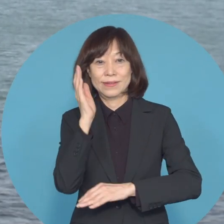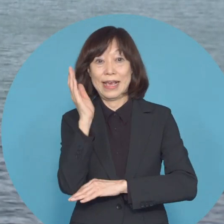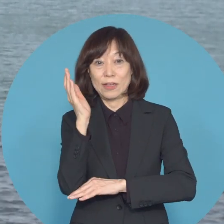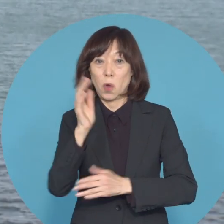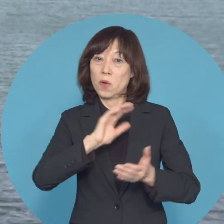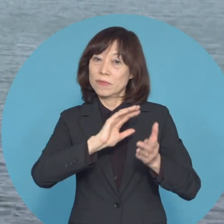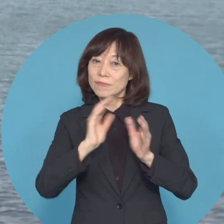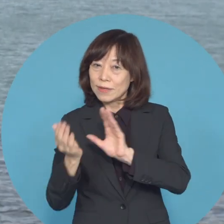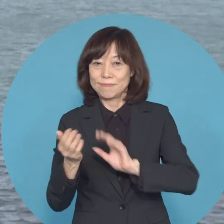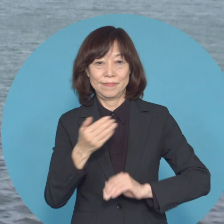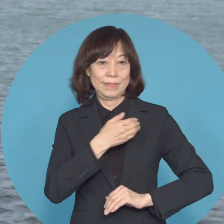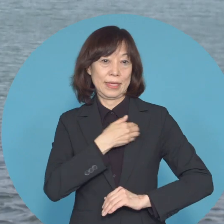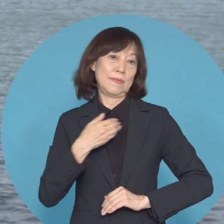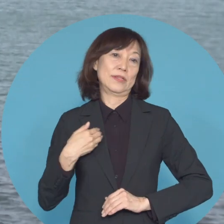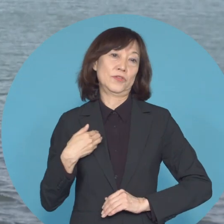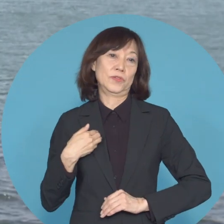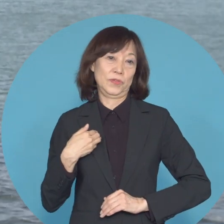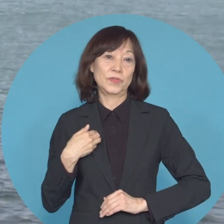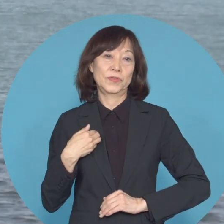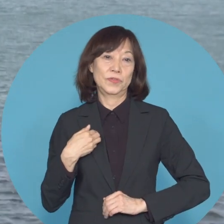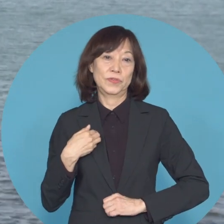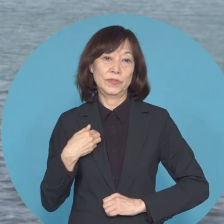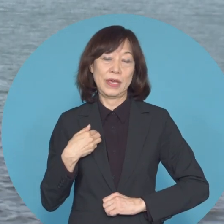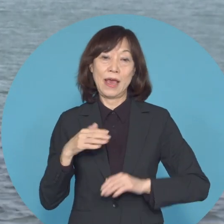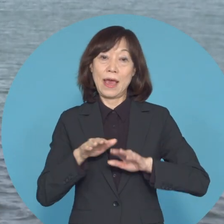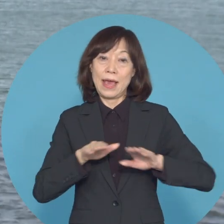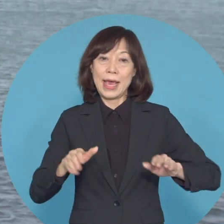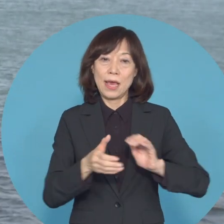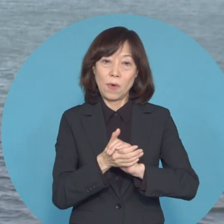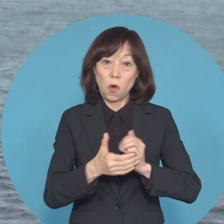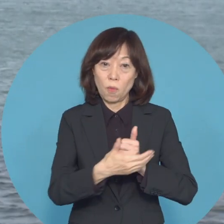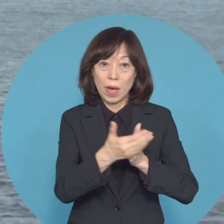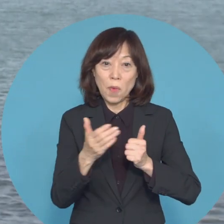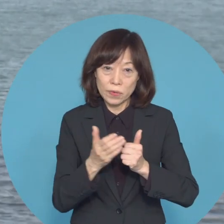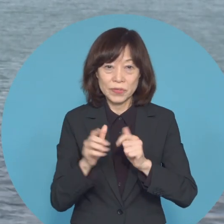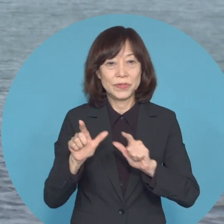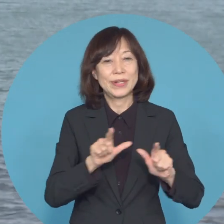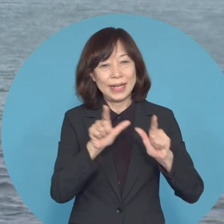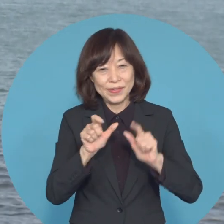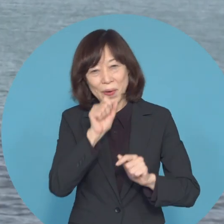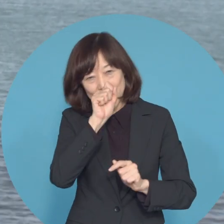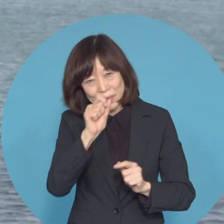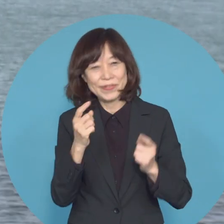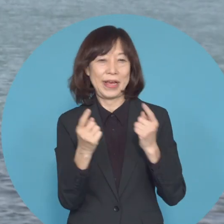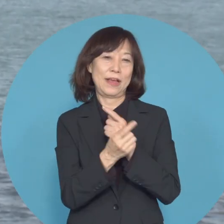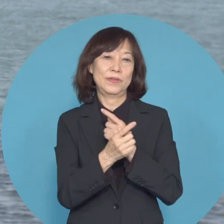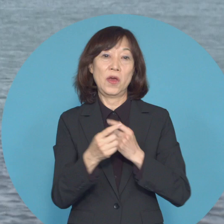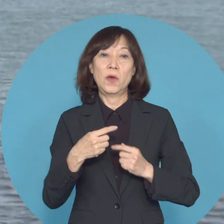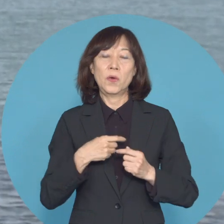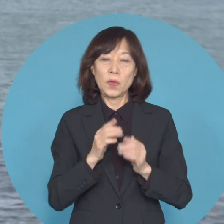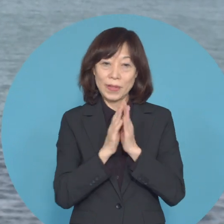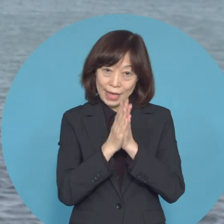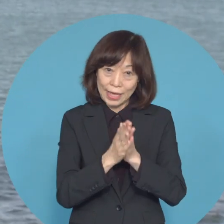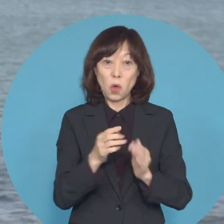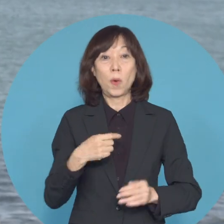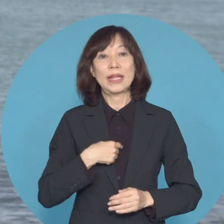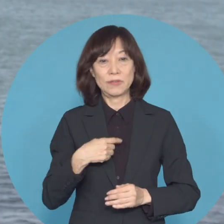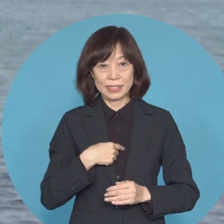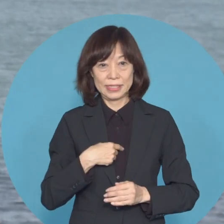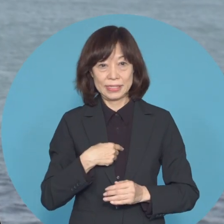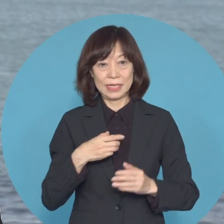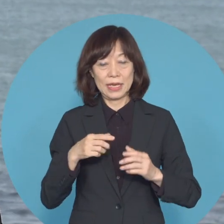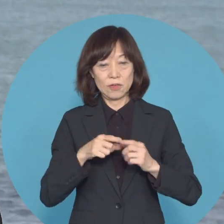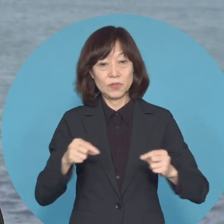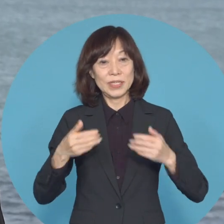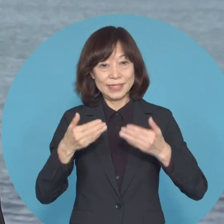治を動かすことができます。平和を守る、暮らしを良くする、この願いを